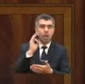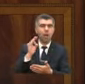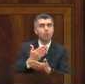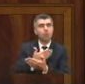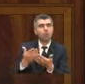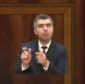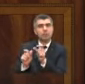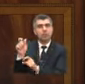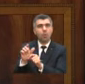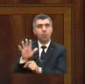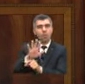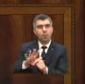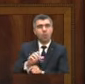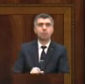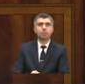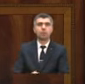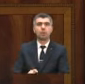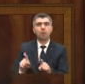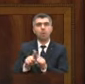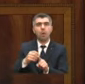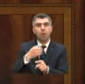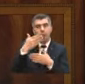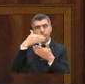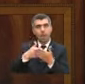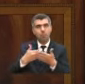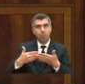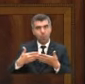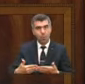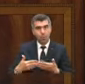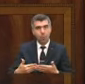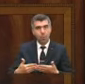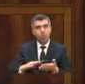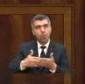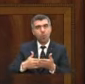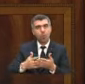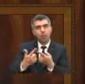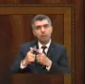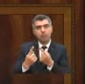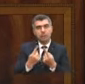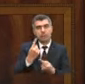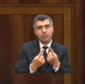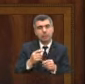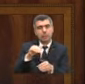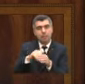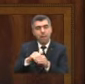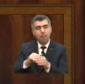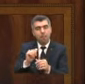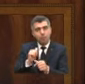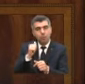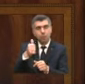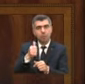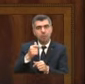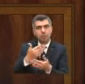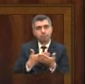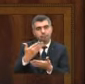المواطنات والمواطنين، وليس في مستوى مغرب اليوم ولا في مستوى ما ننتظره من ان تكون الانتخابات المقبله ان شاء الله